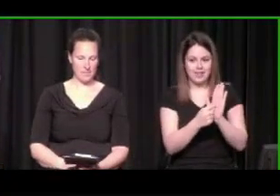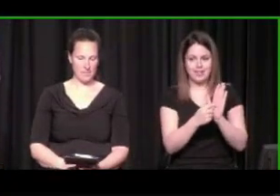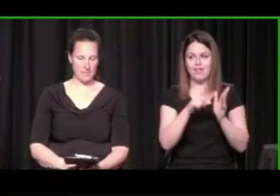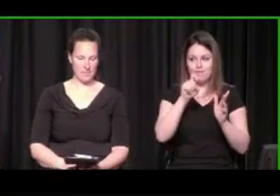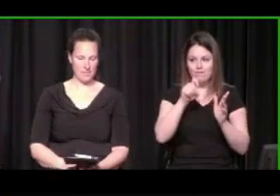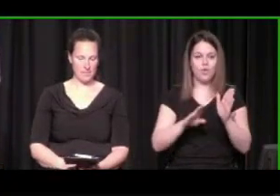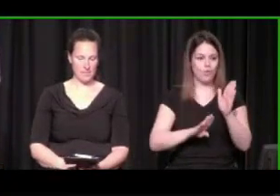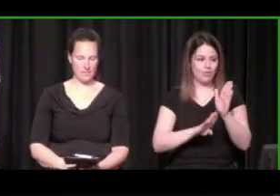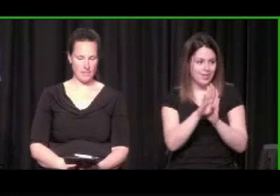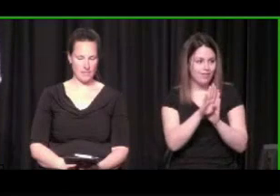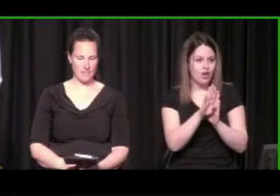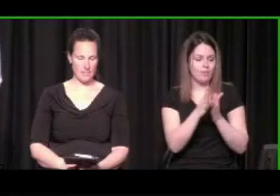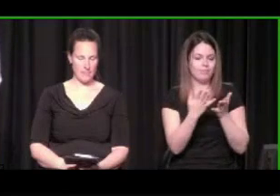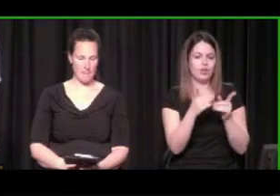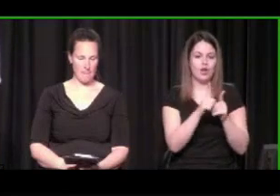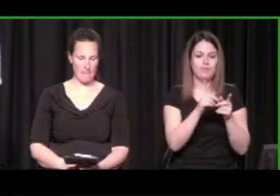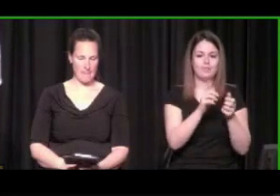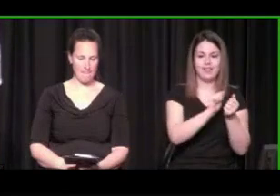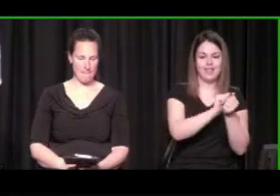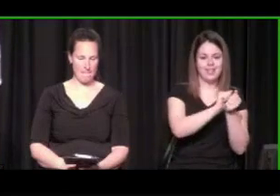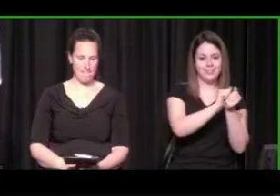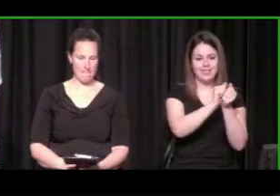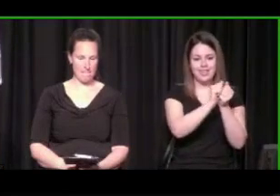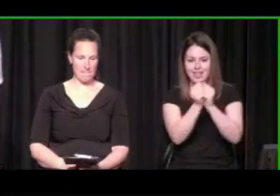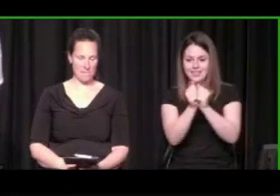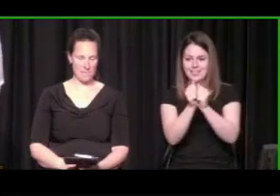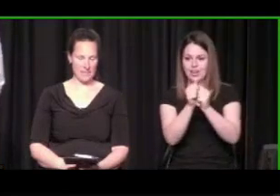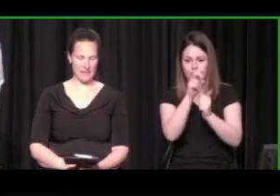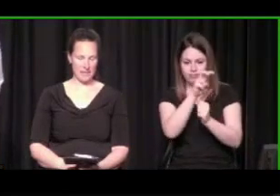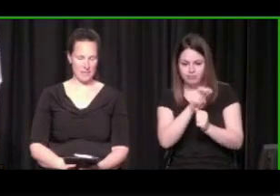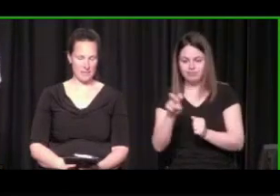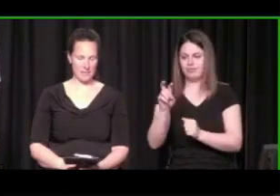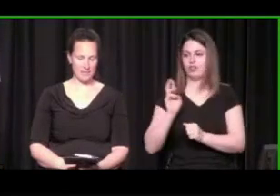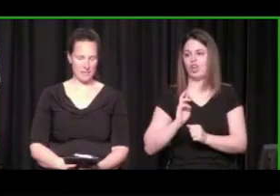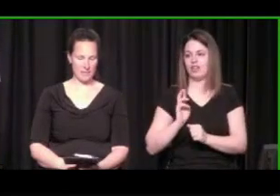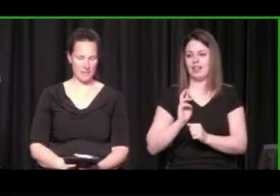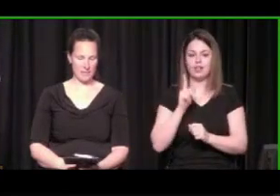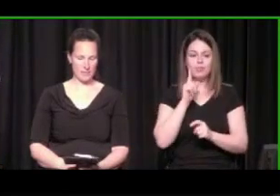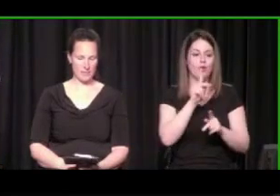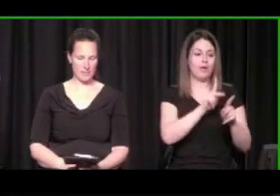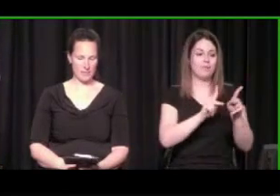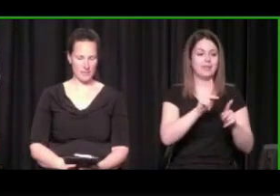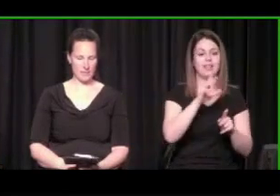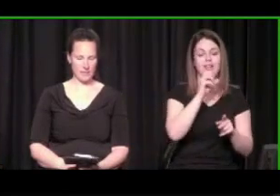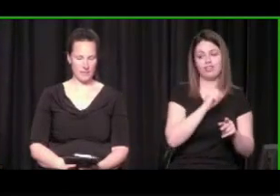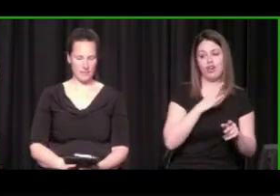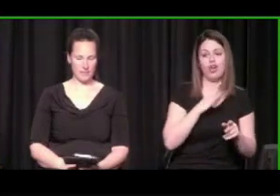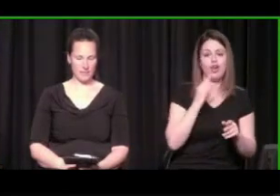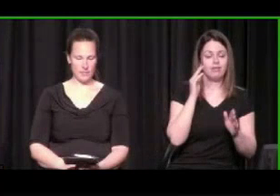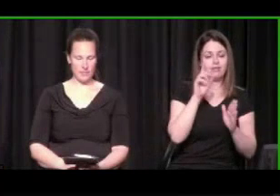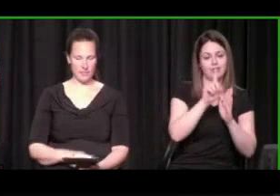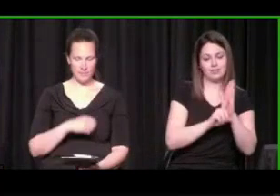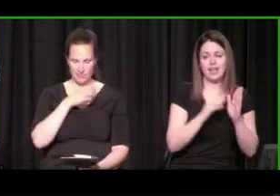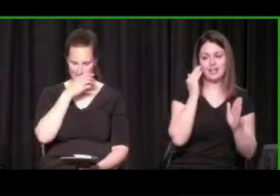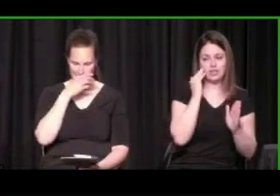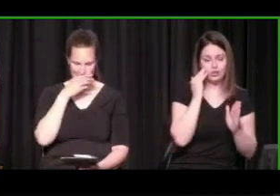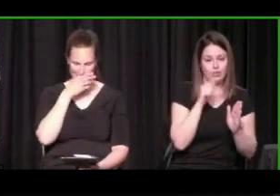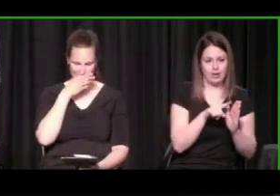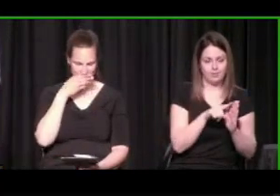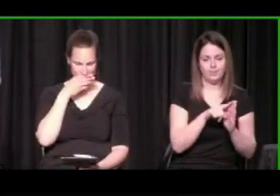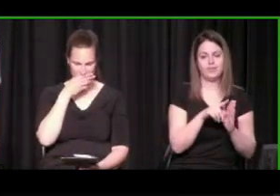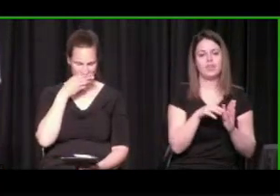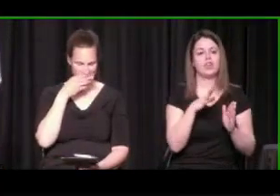se développer, qui est une transition vers la retraite pour les personnes âgées qui présentent une déficience intellectuelle. Bon nombre d'entre nous